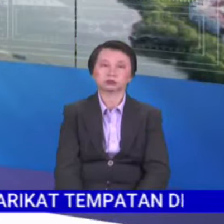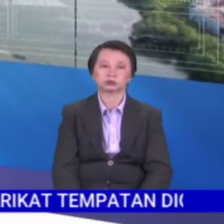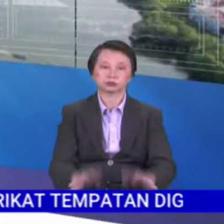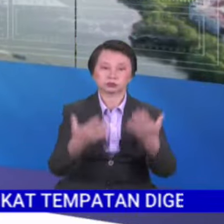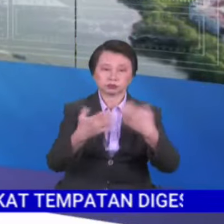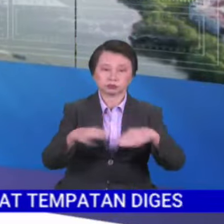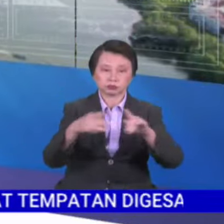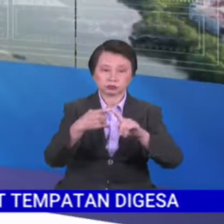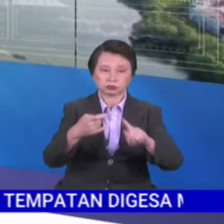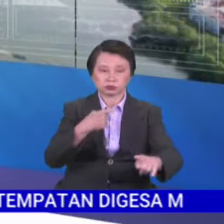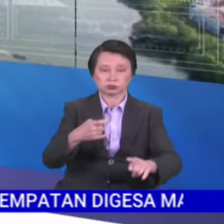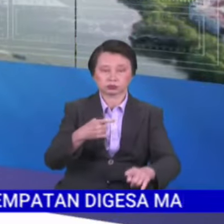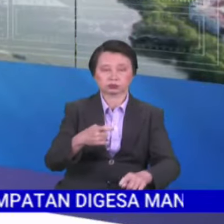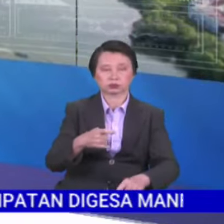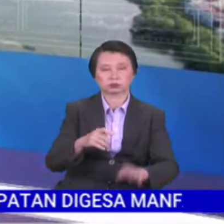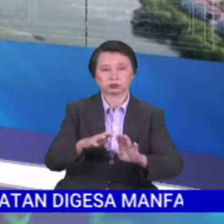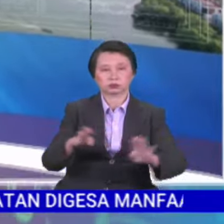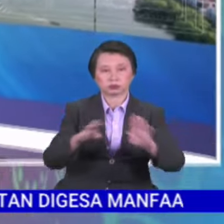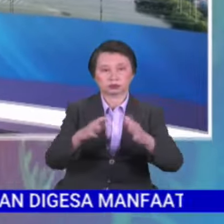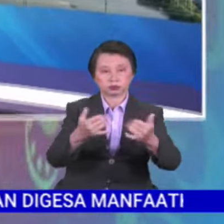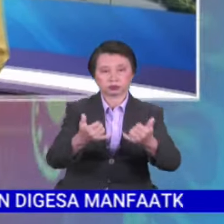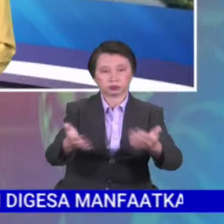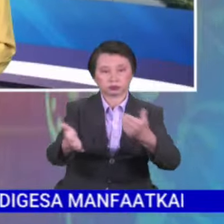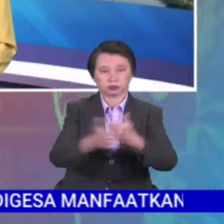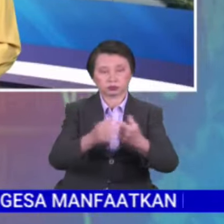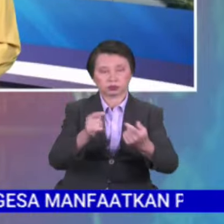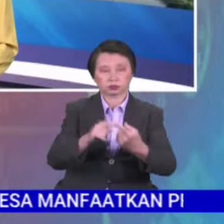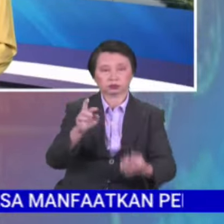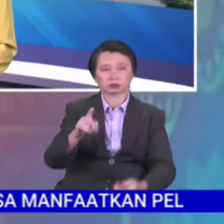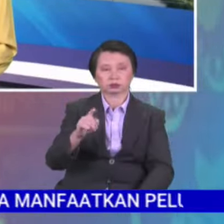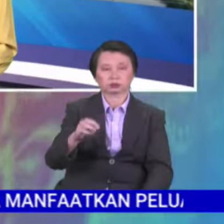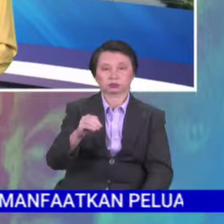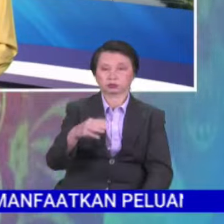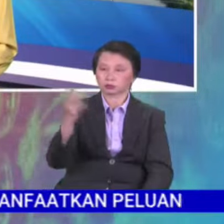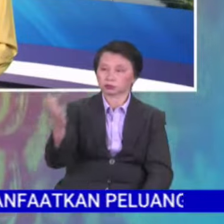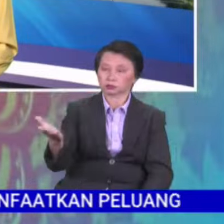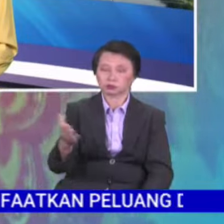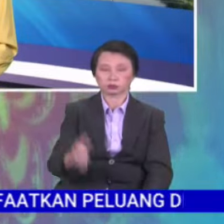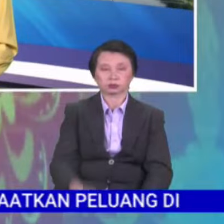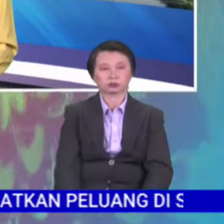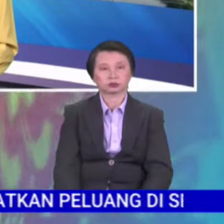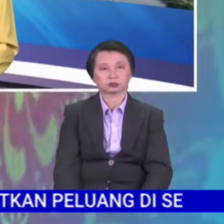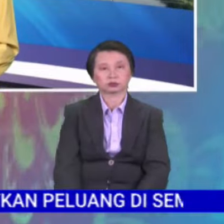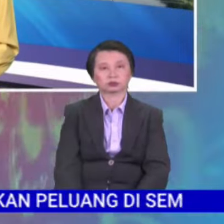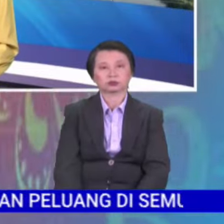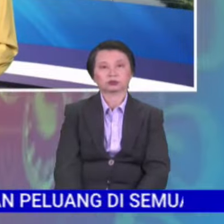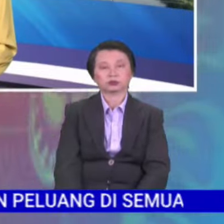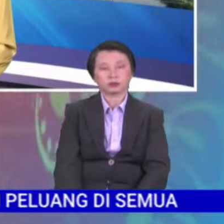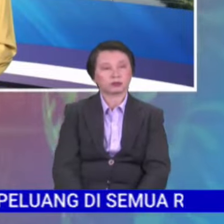Sekian berita dari Negeri di Bawah Bayu. Seterusnya kita kembali ke Angkasa Puri bersama Dia. Teruskan.